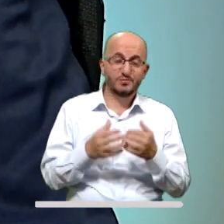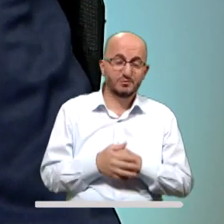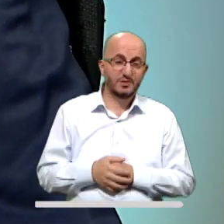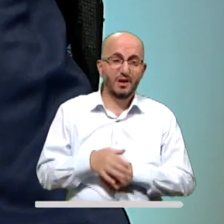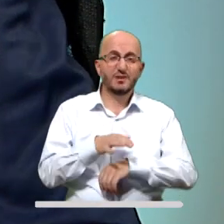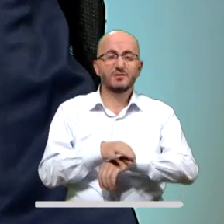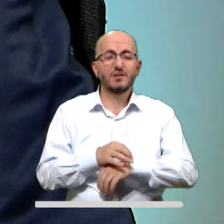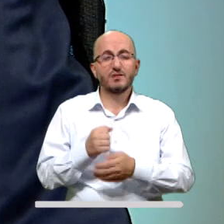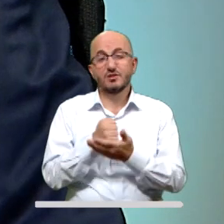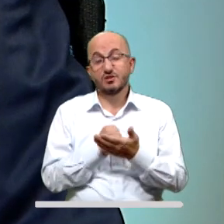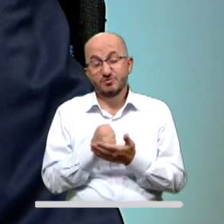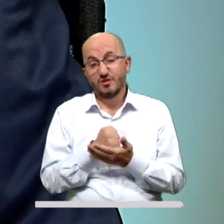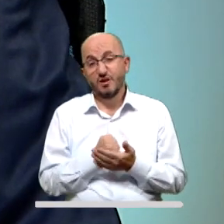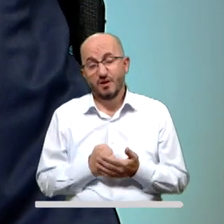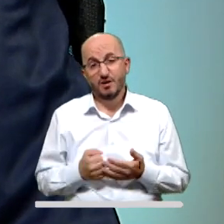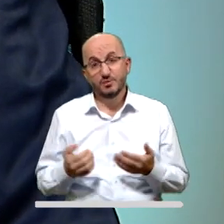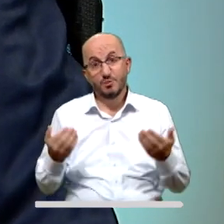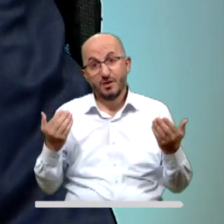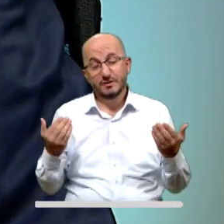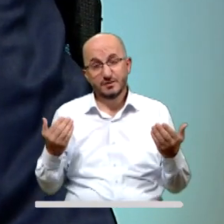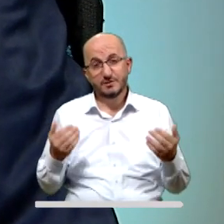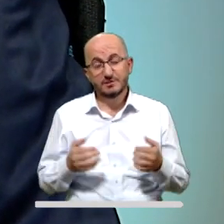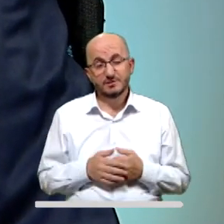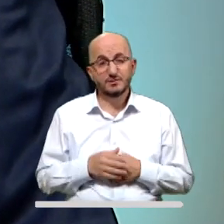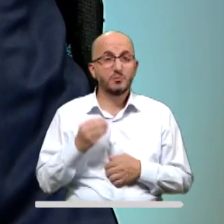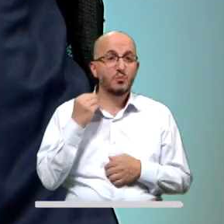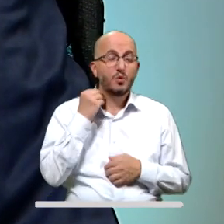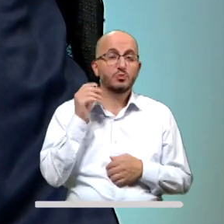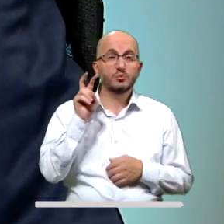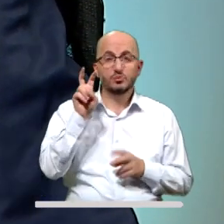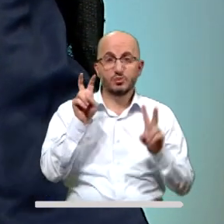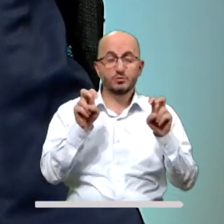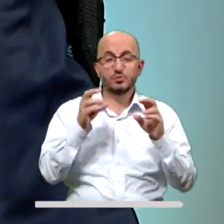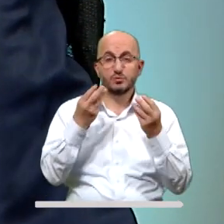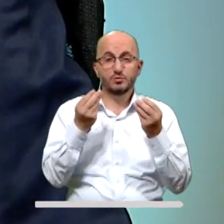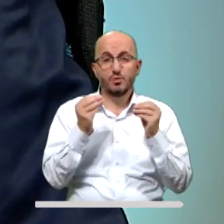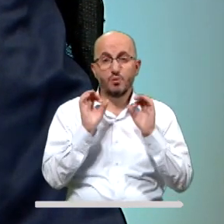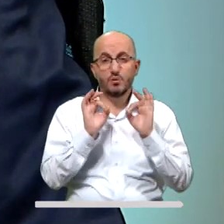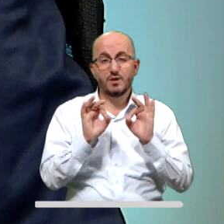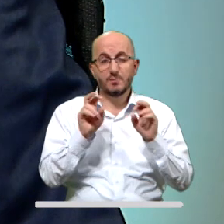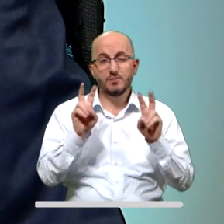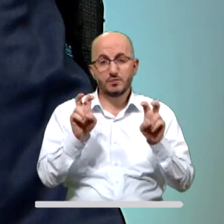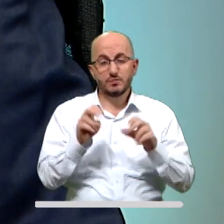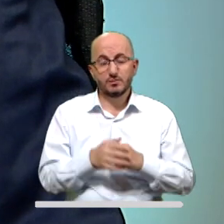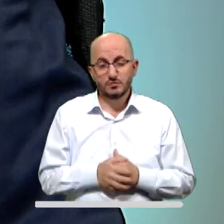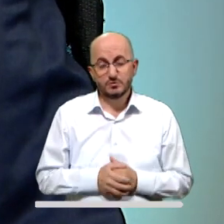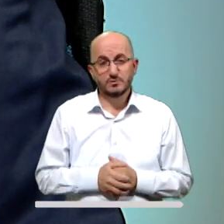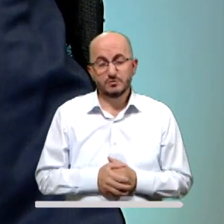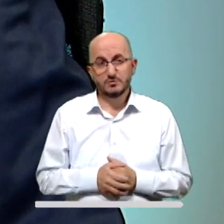için şifa Cenab-ı Hakk'a dua ederiz. Tabii bu borç konusu çok önemli bir konu.